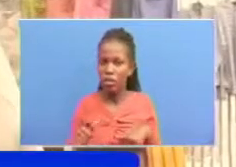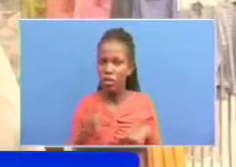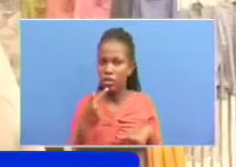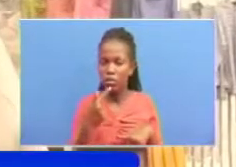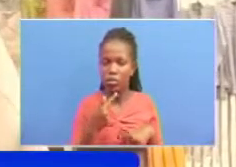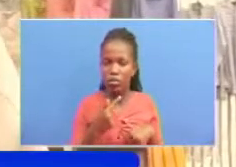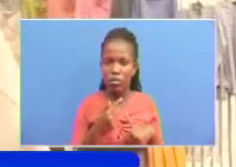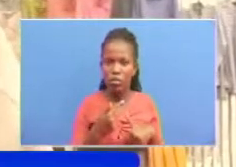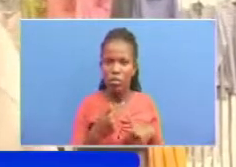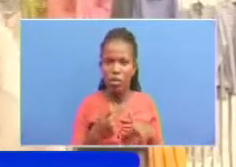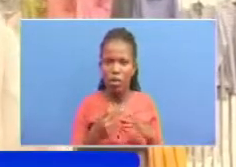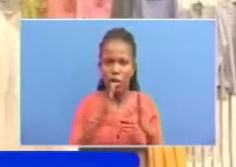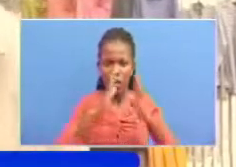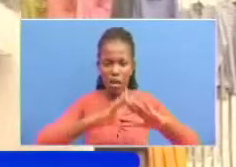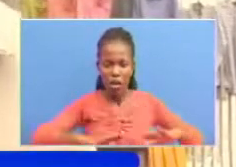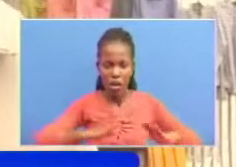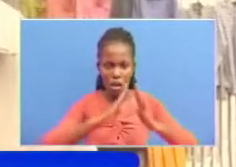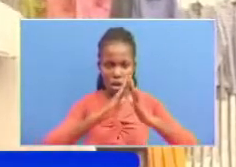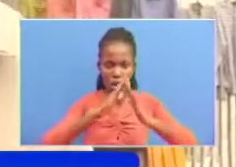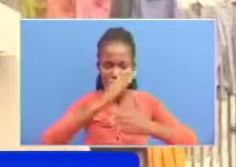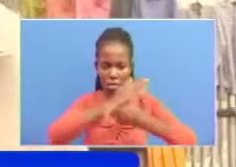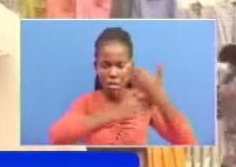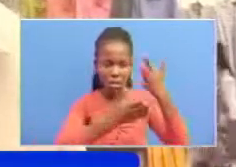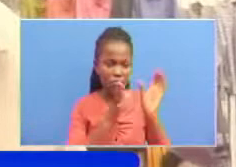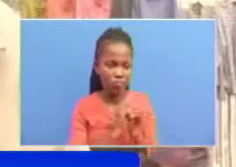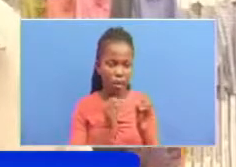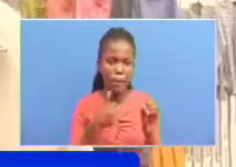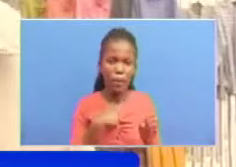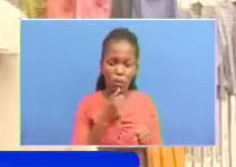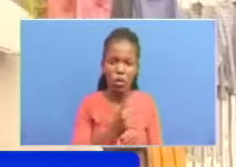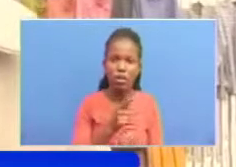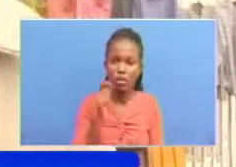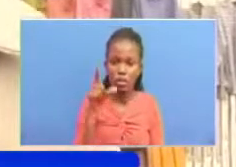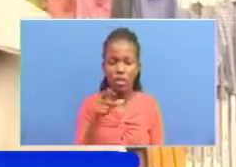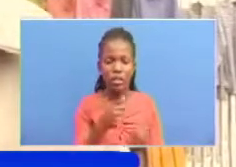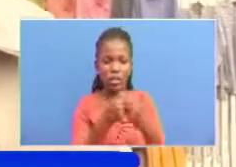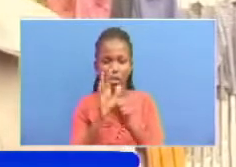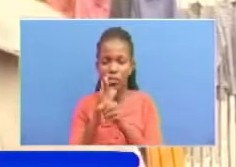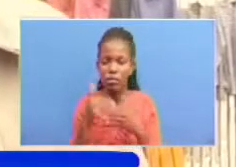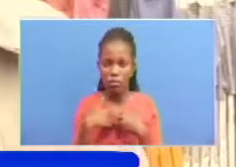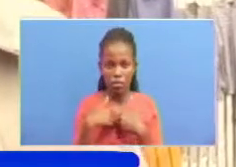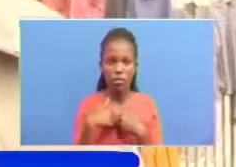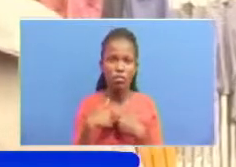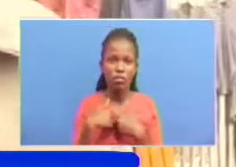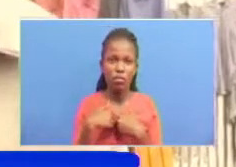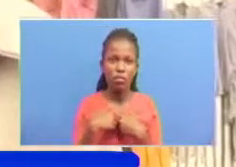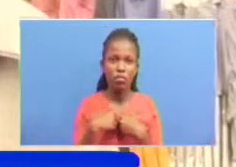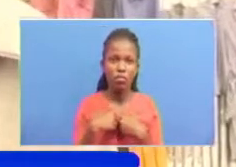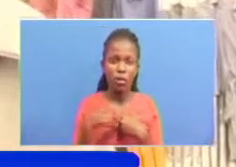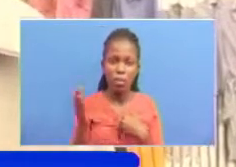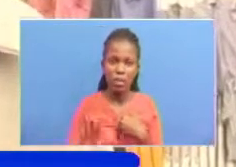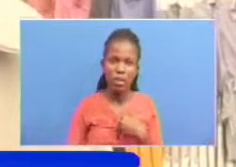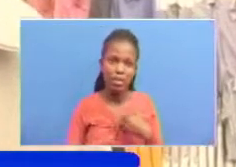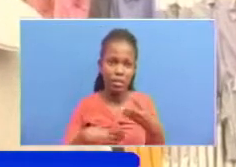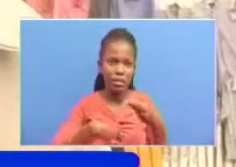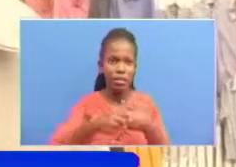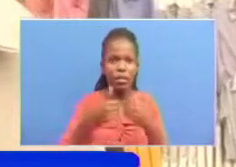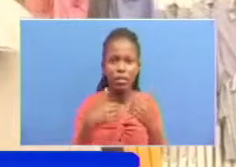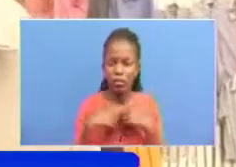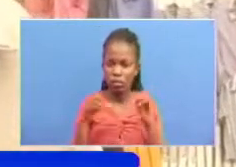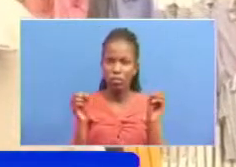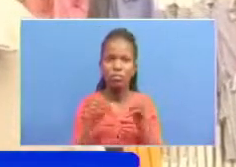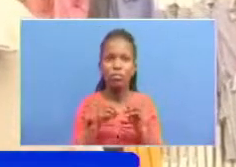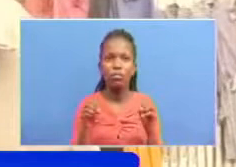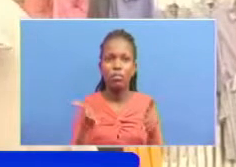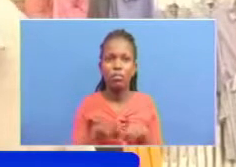masoko atala na ngiduku masoko atala twina madhina mangi nuru twina iwanza sia utea kuutala na kanzu ya